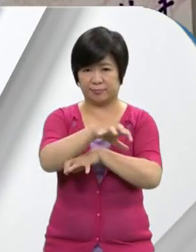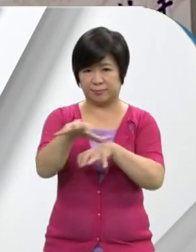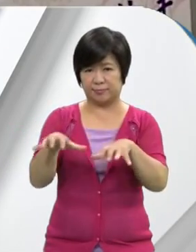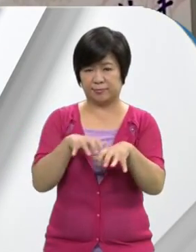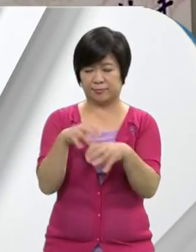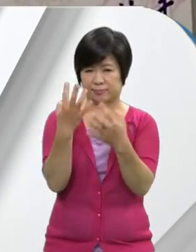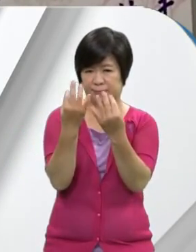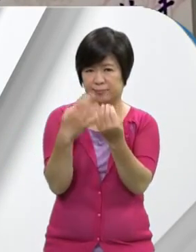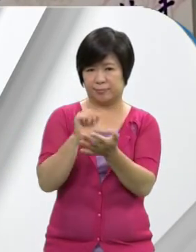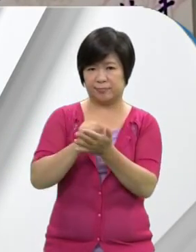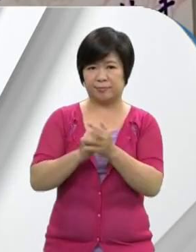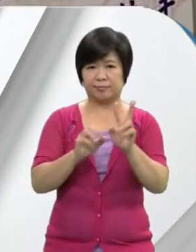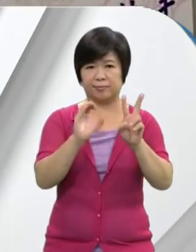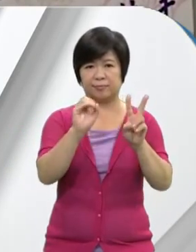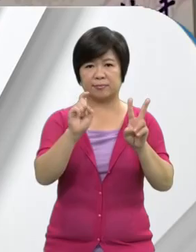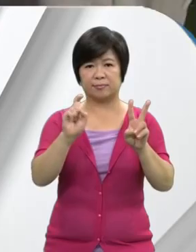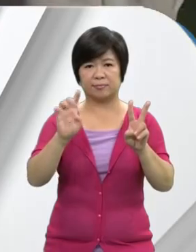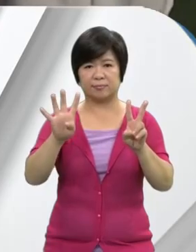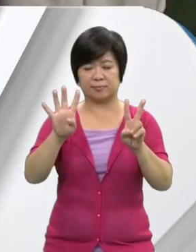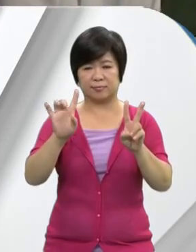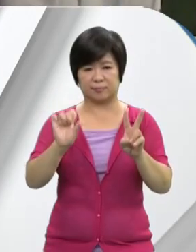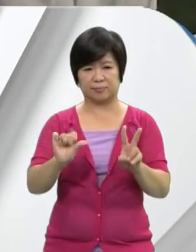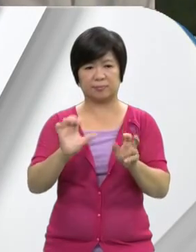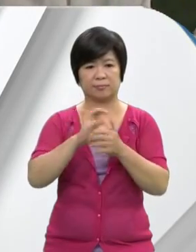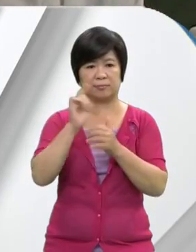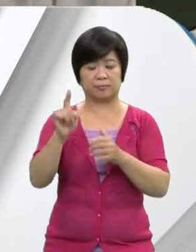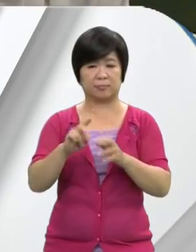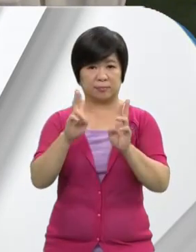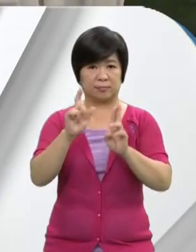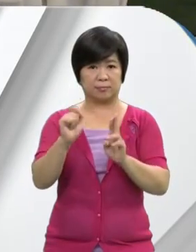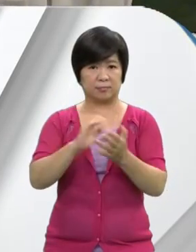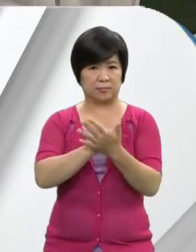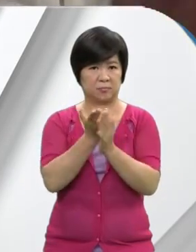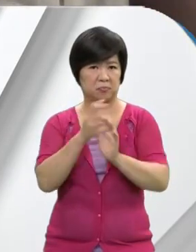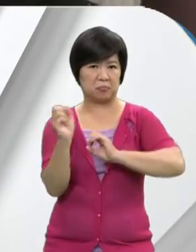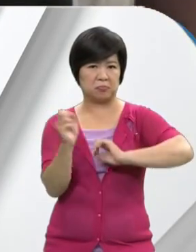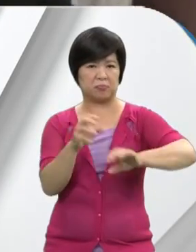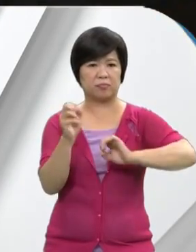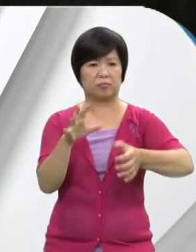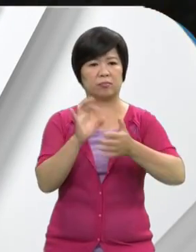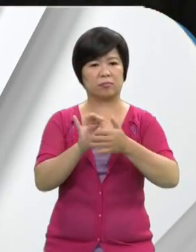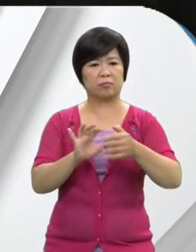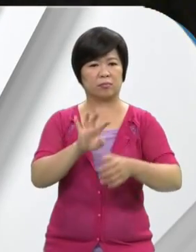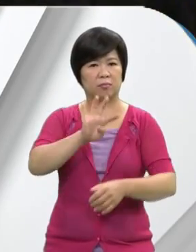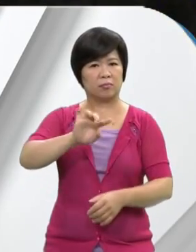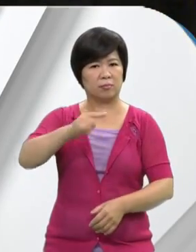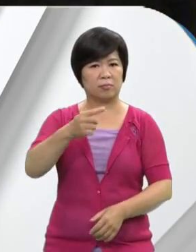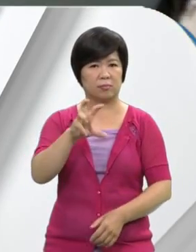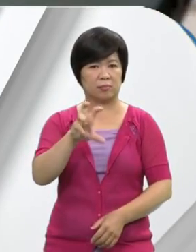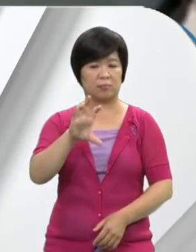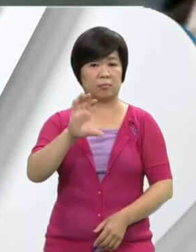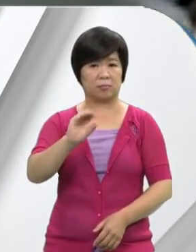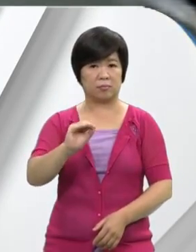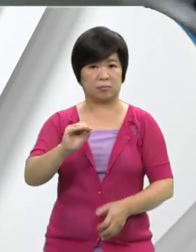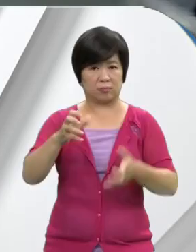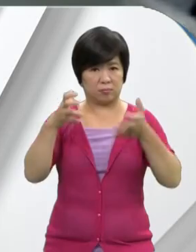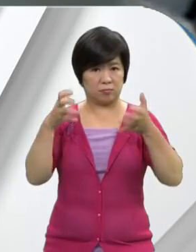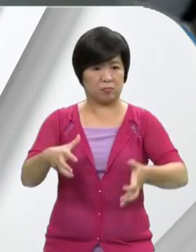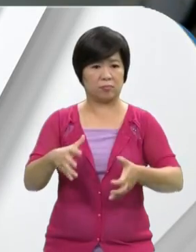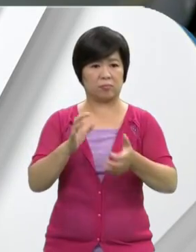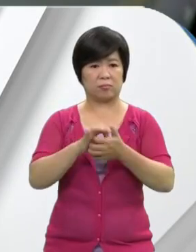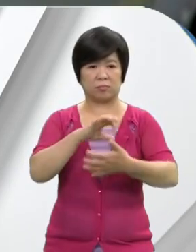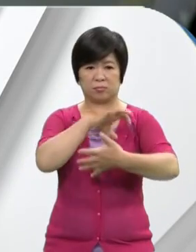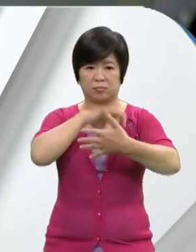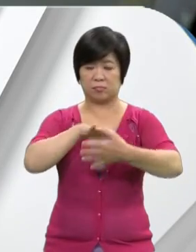计，2014到2015年之间，全球的天然气垃圾，它约有4180万吨，其中有